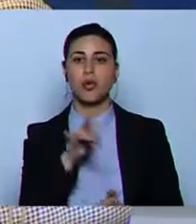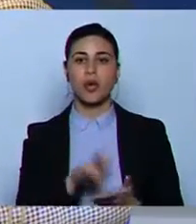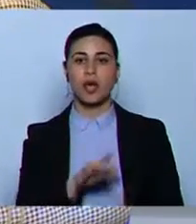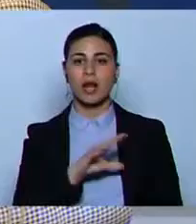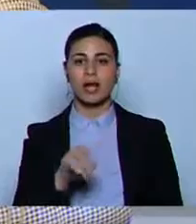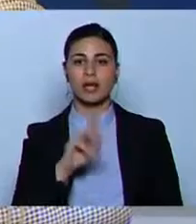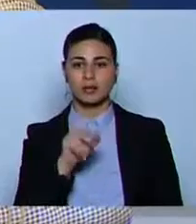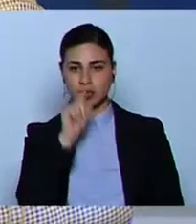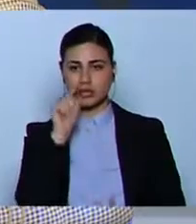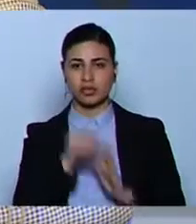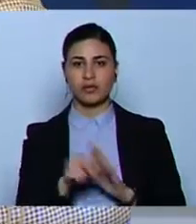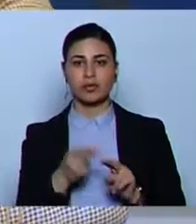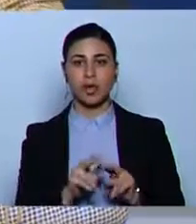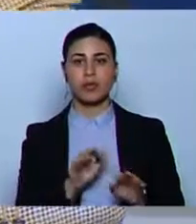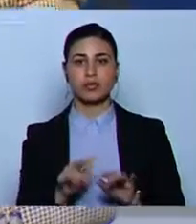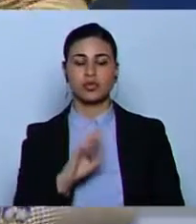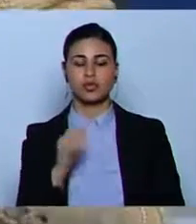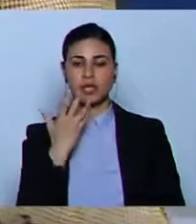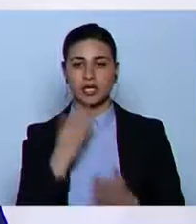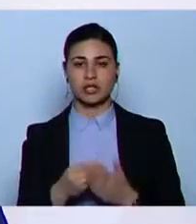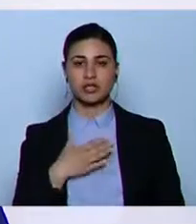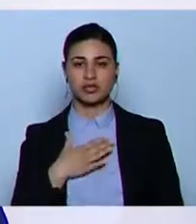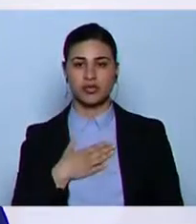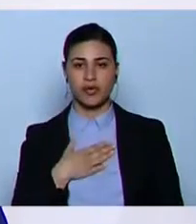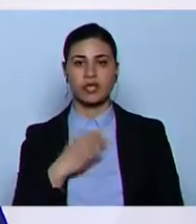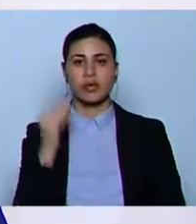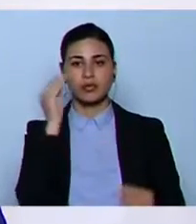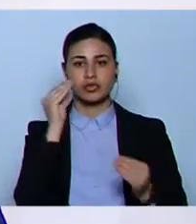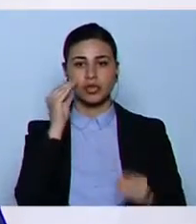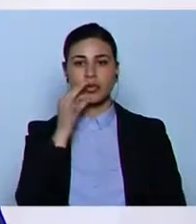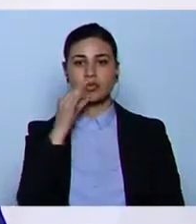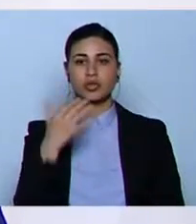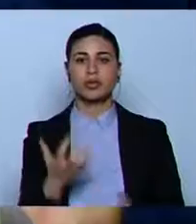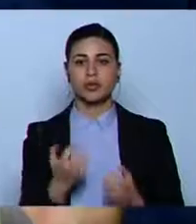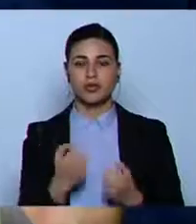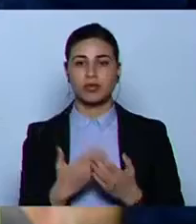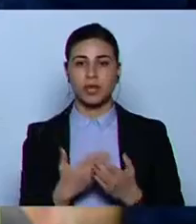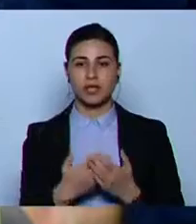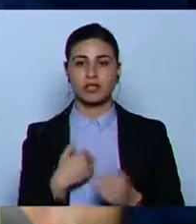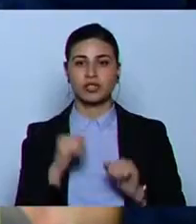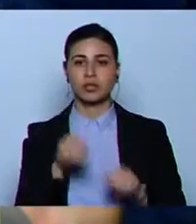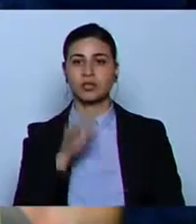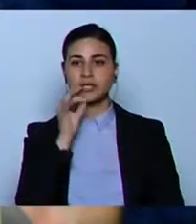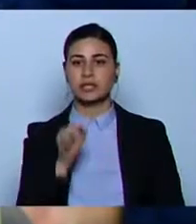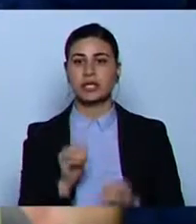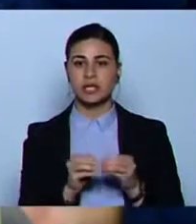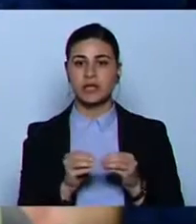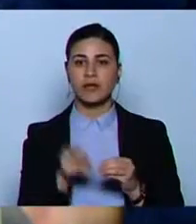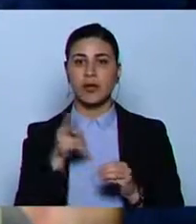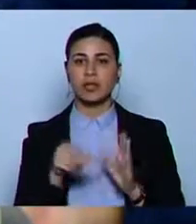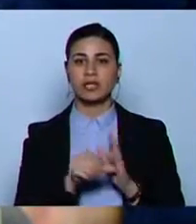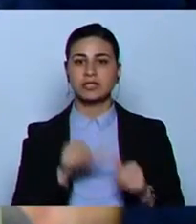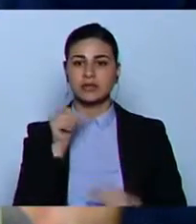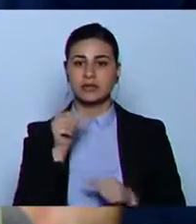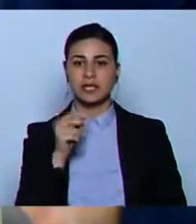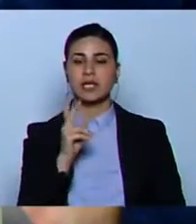და ჩავერთათ აი ამ პროცესში და ჩვენ ასე ვთქვათ, მსჯელობის შემდეგ მივიღოთ. მაგალითი შემიძლია მოიყვანო, მაგალითად იგივე 2006 წელი, რომ